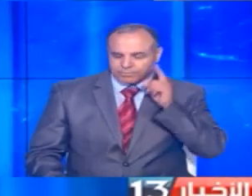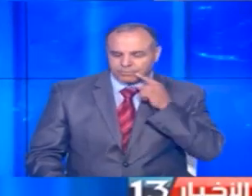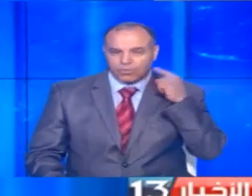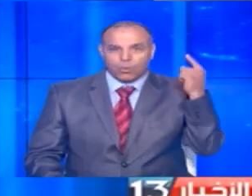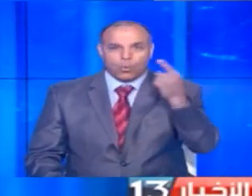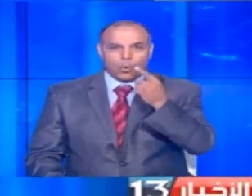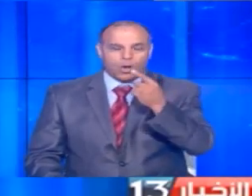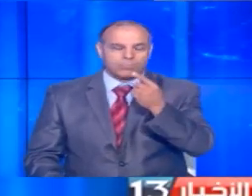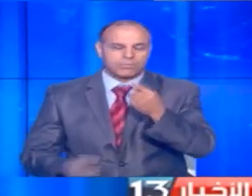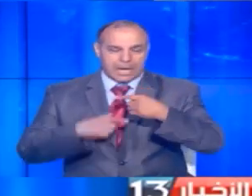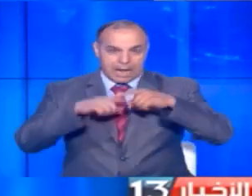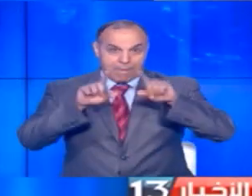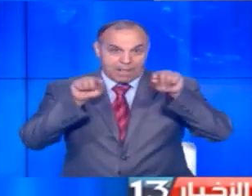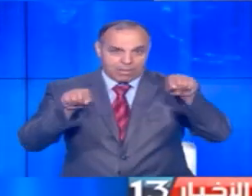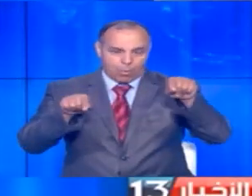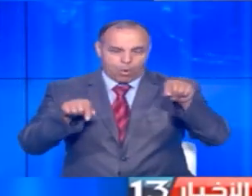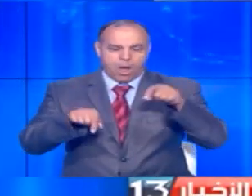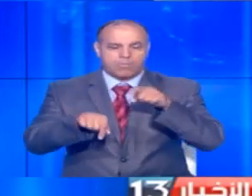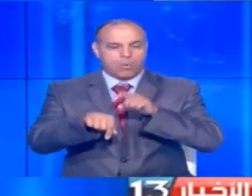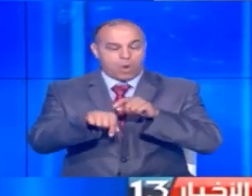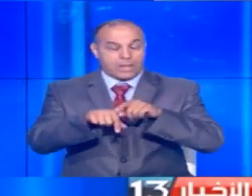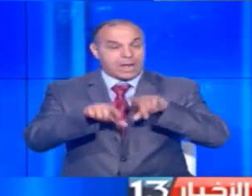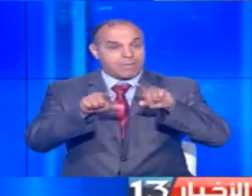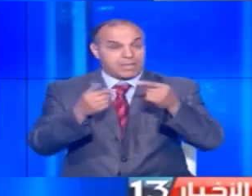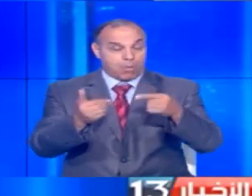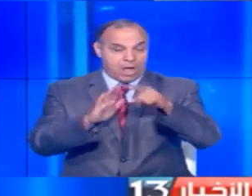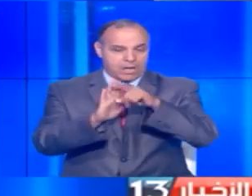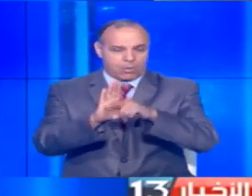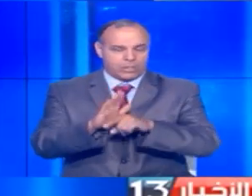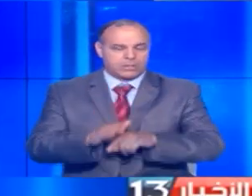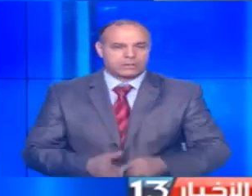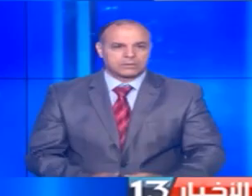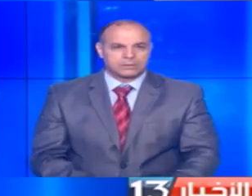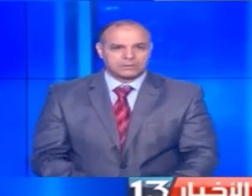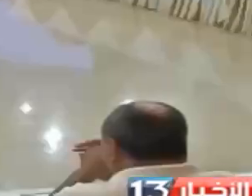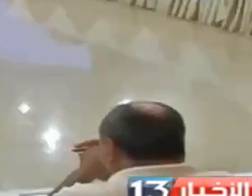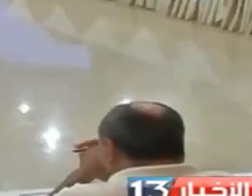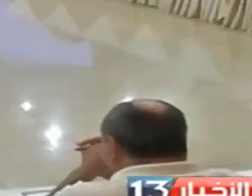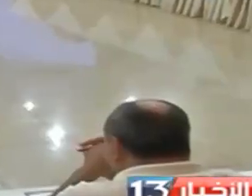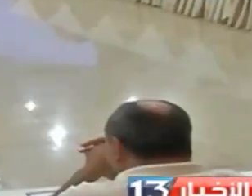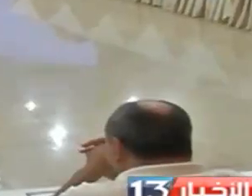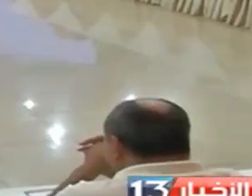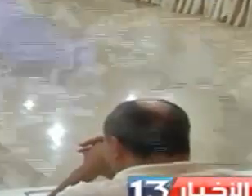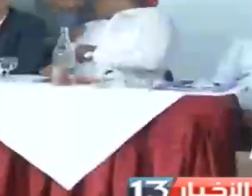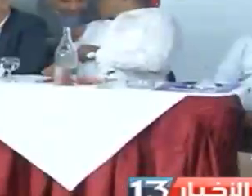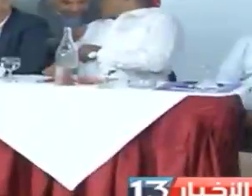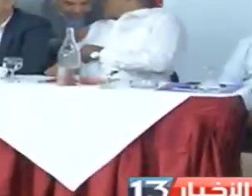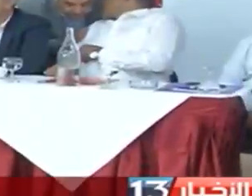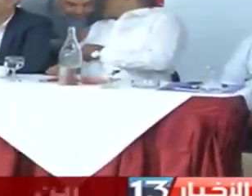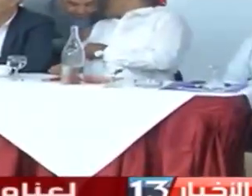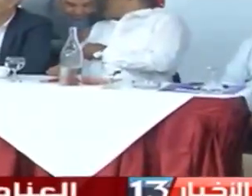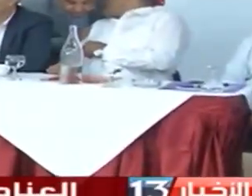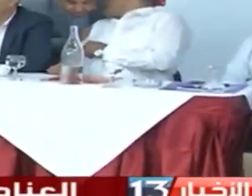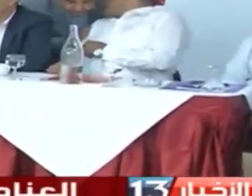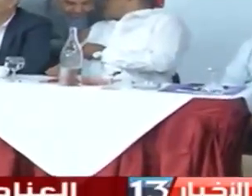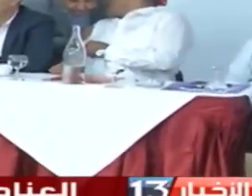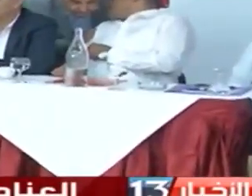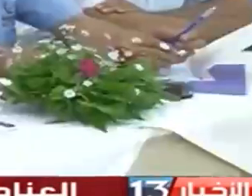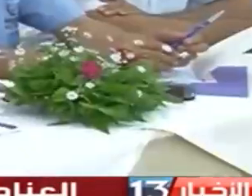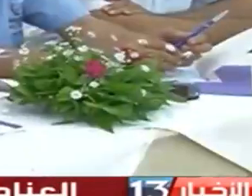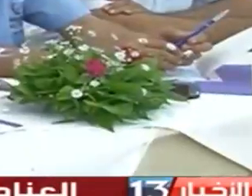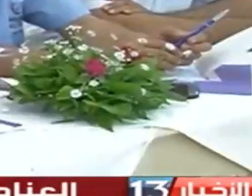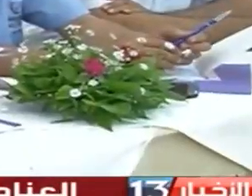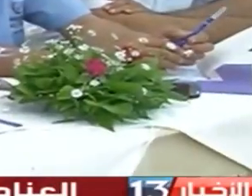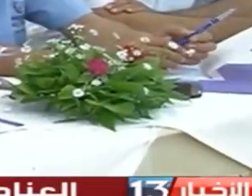10 ظهر للأخبار. أهلا بكم مشاهدينا الكرام، ونبدأها بالعناوين. الهيئة الإدارية للمنظمة الشغيلة تعقد